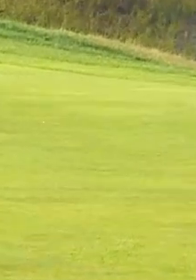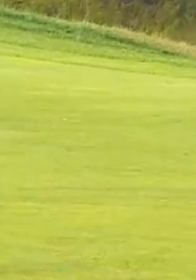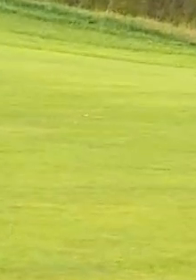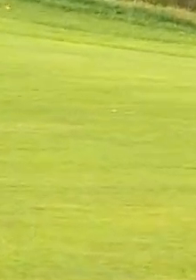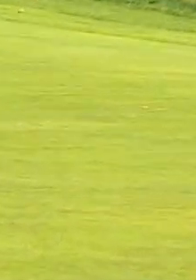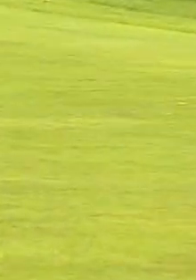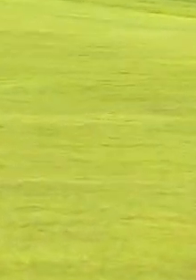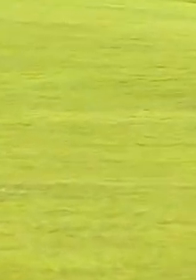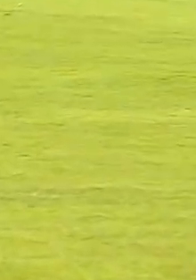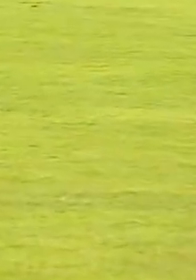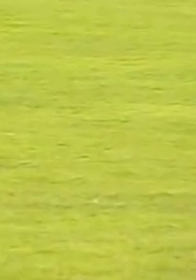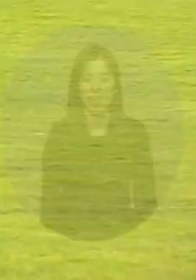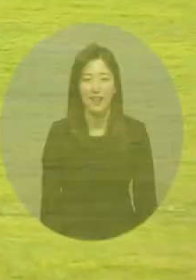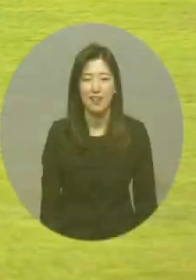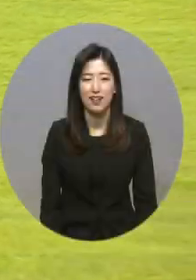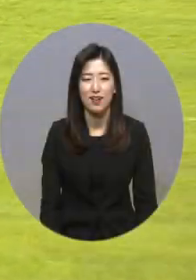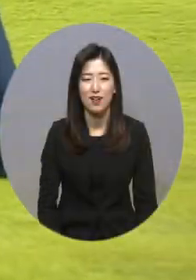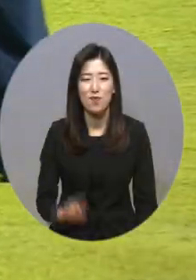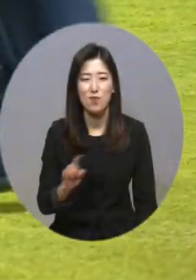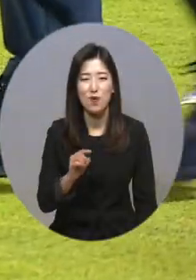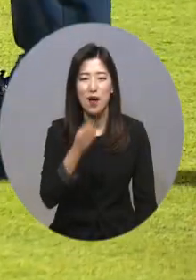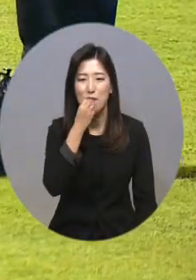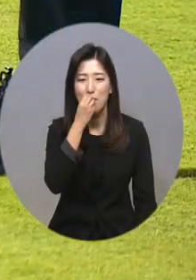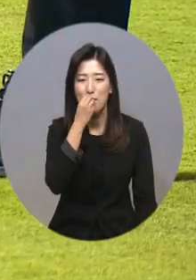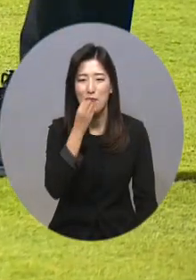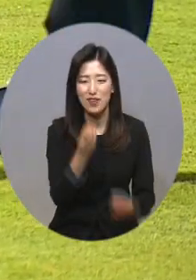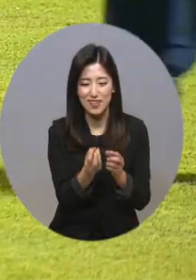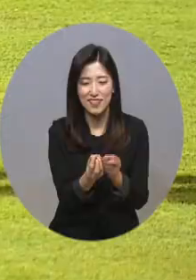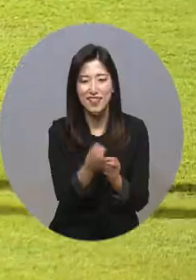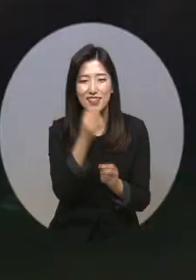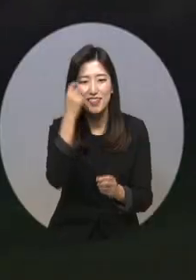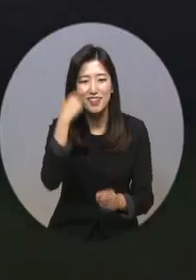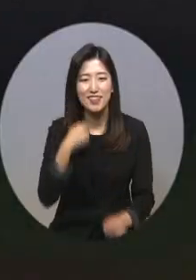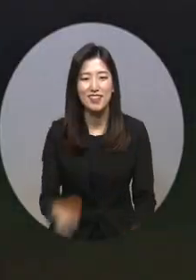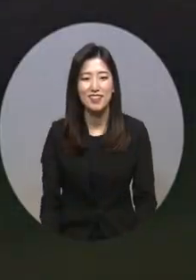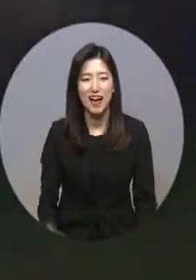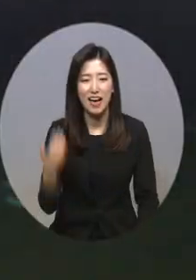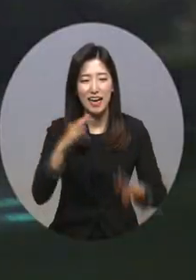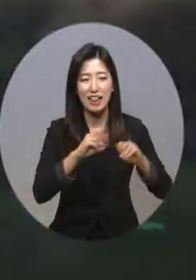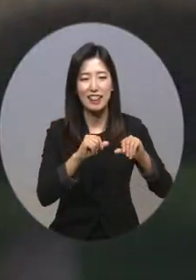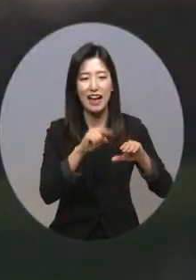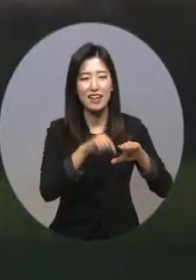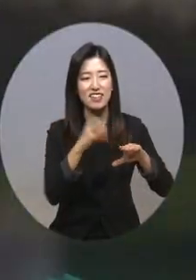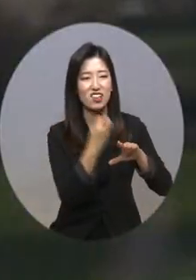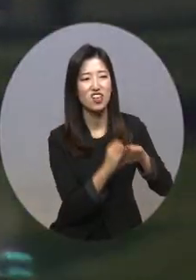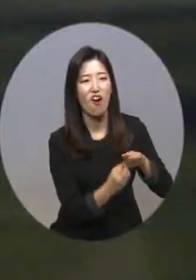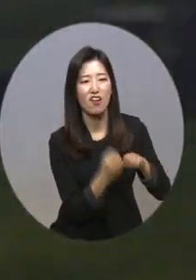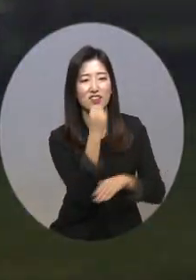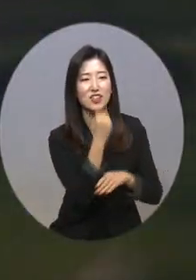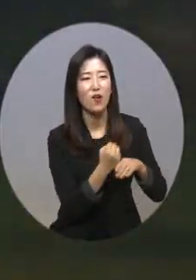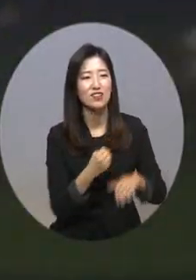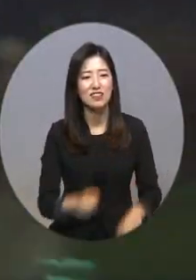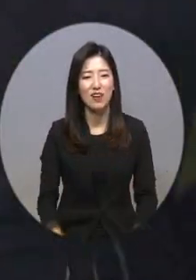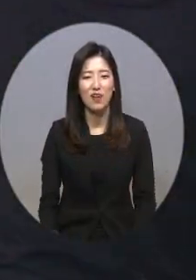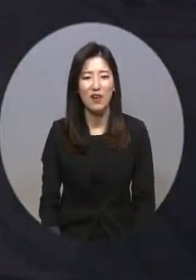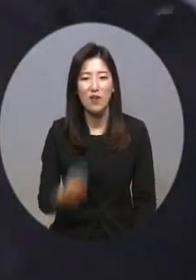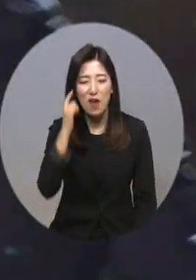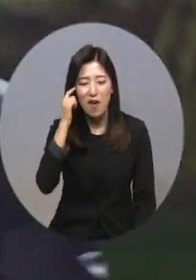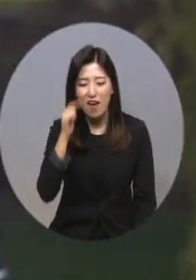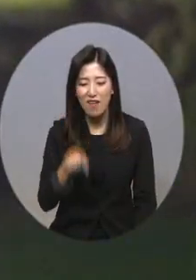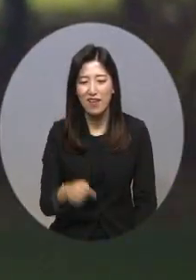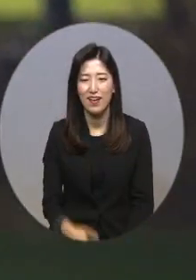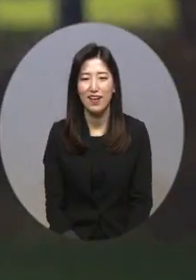아 설사 기침 및 아 많이 써 벗어납니다 으 음 이 그렇게 또 봤어